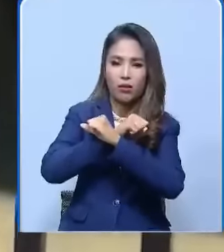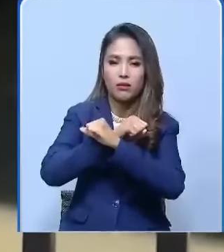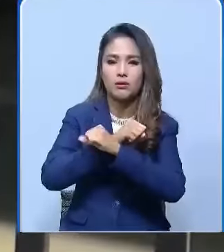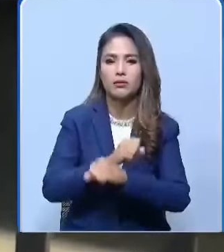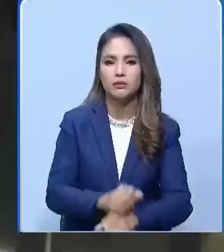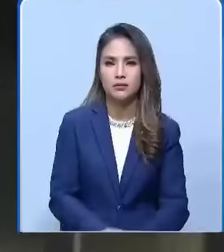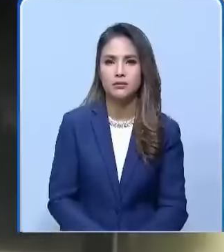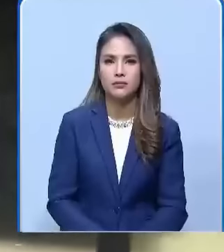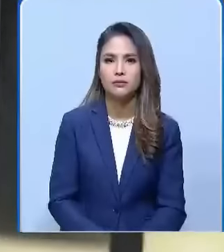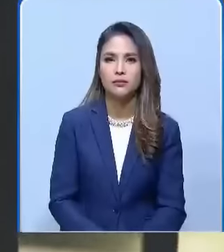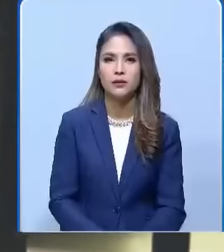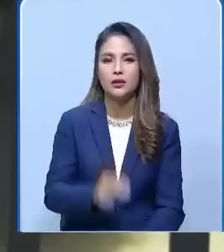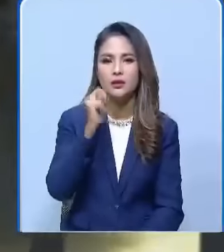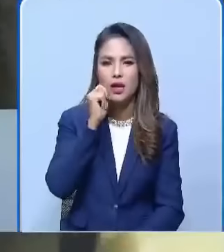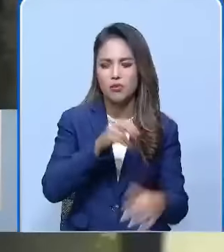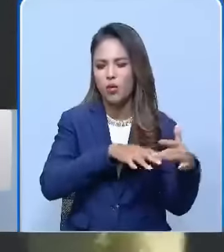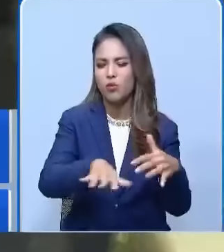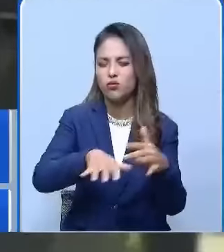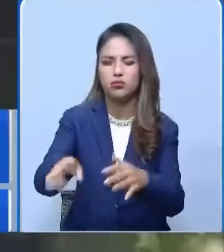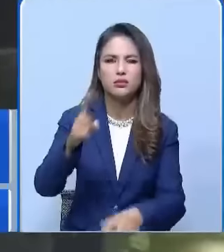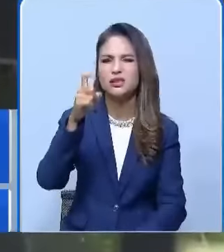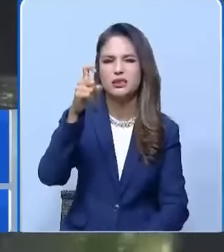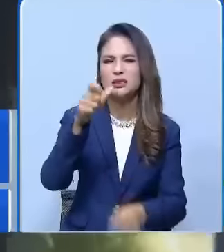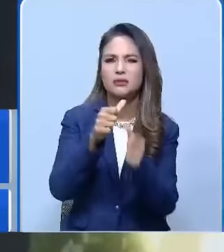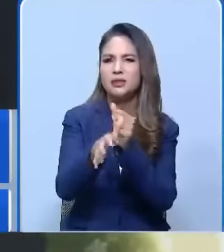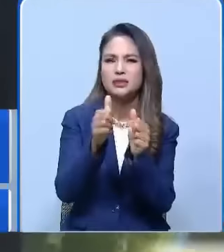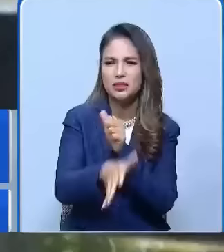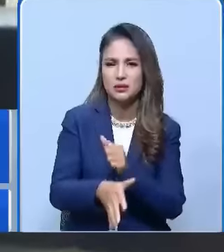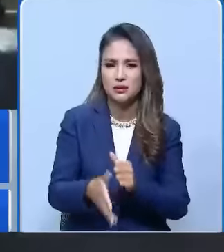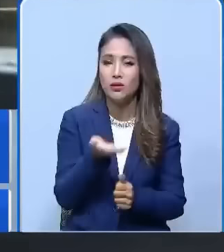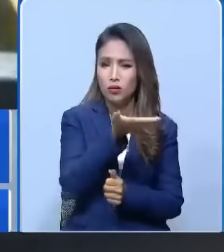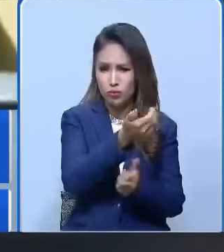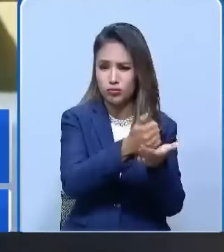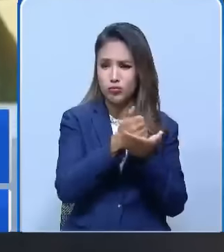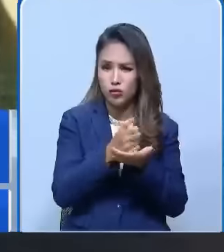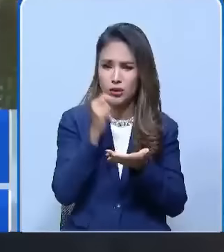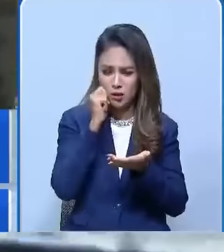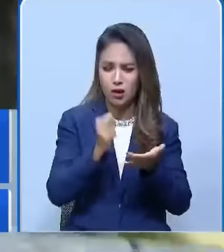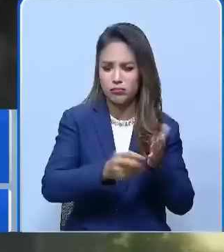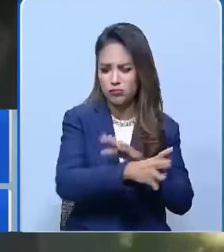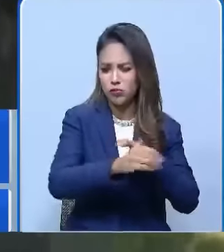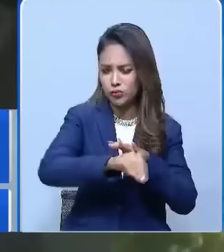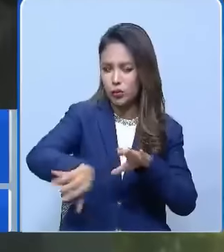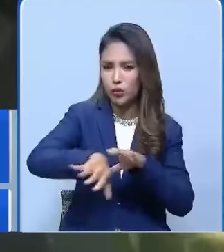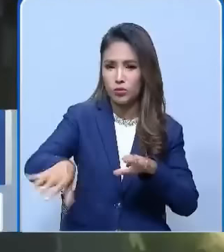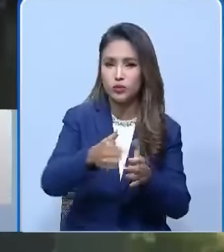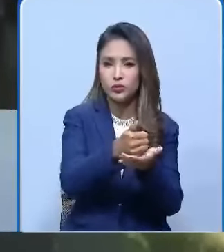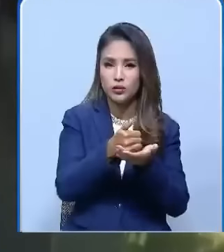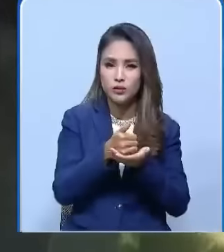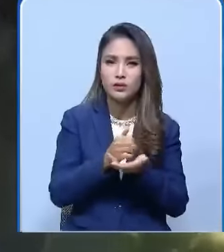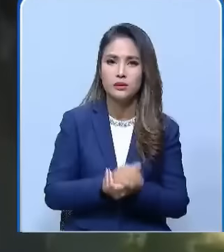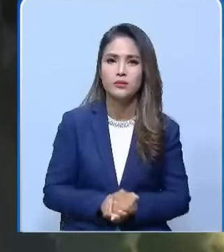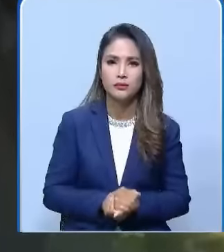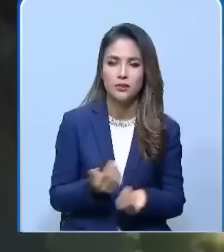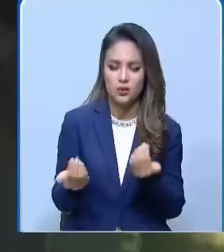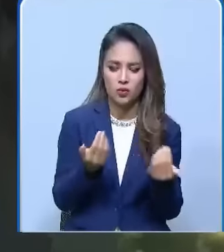คือประเด็นนี้คือน้ำมันระบายบัดซันต้องการให้หน่วยงานคนช่วยระบายน้ำออกค่ะเพราะเดี๋ยวคนเดือดร้อนกับทุกหลังคาเรือนเนาะ คร ับนี่ก็มีลูกน้อ